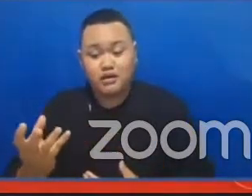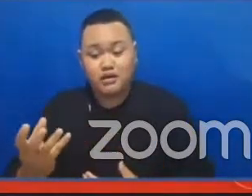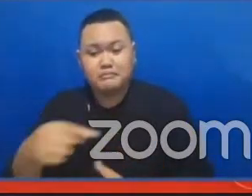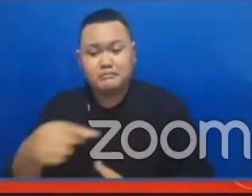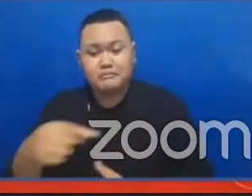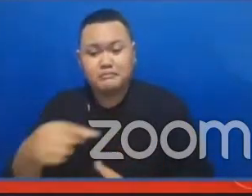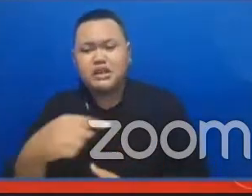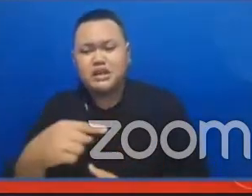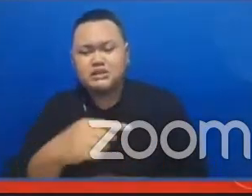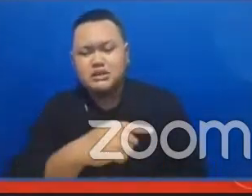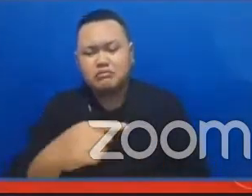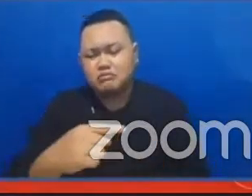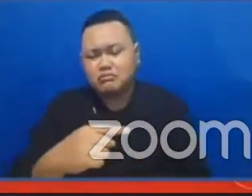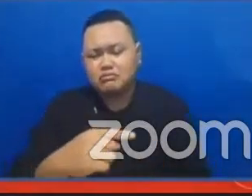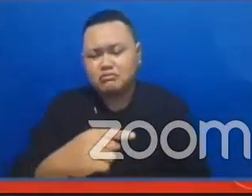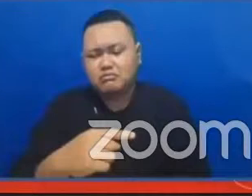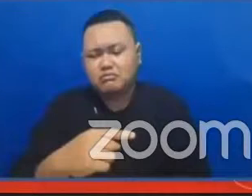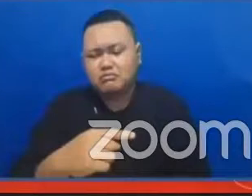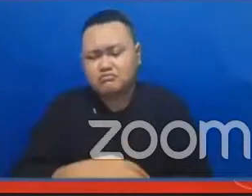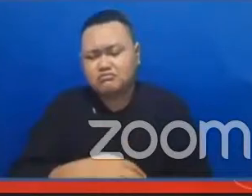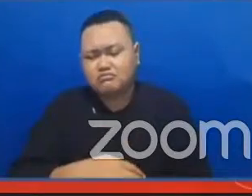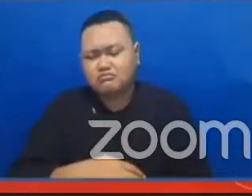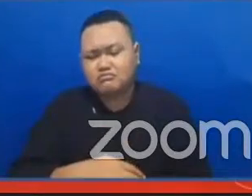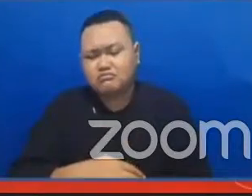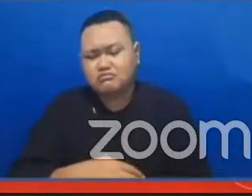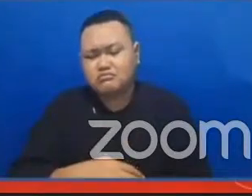misalnya minus